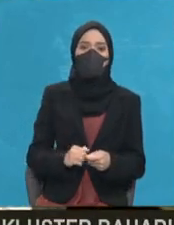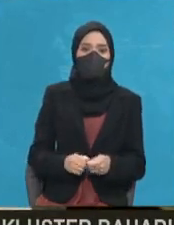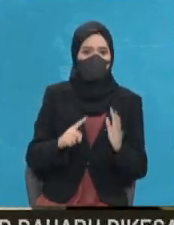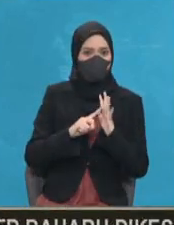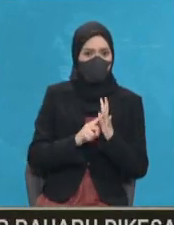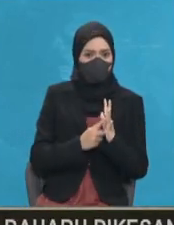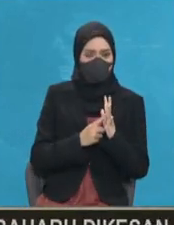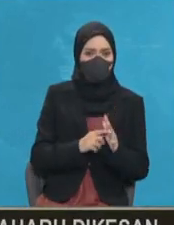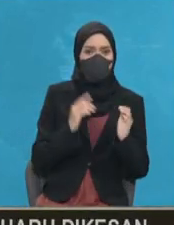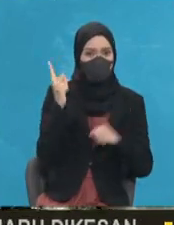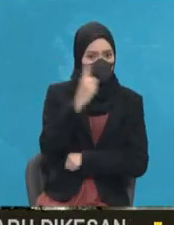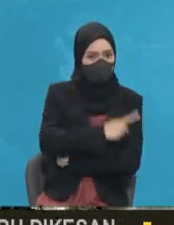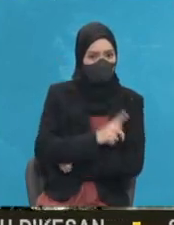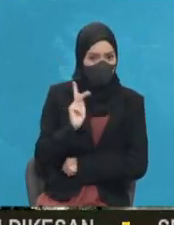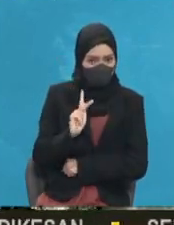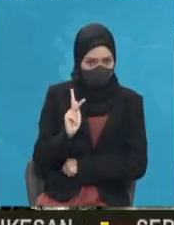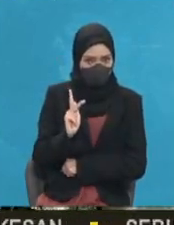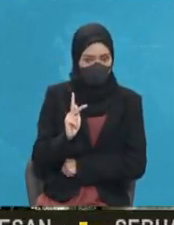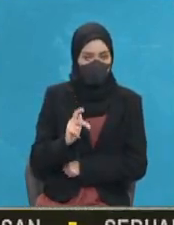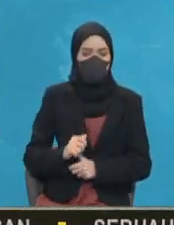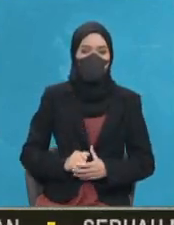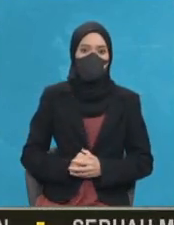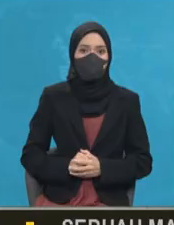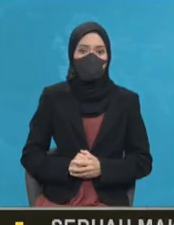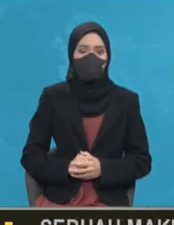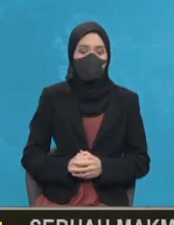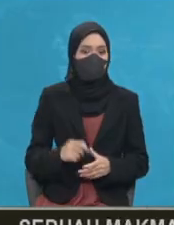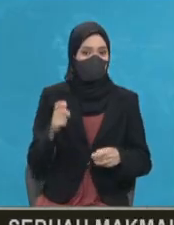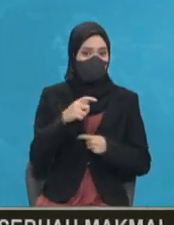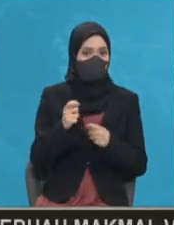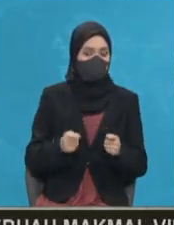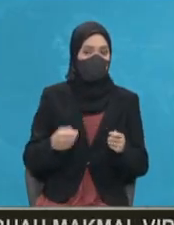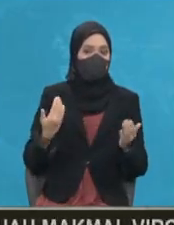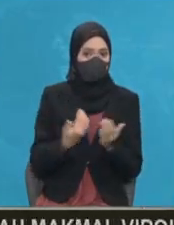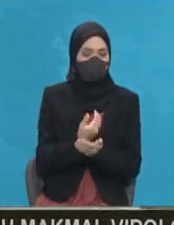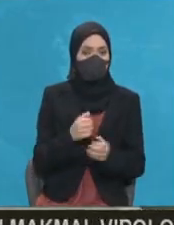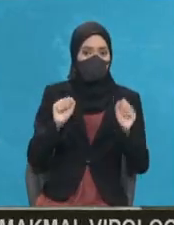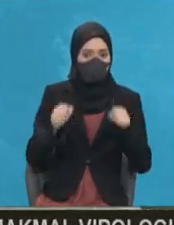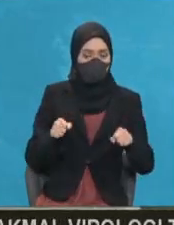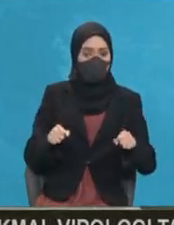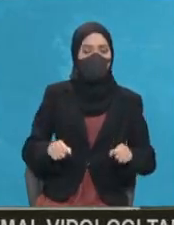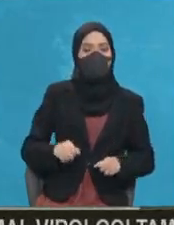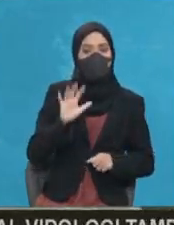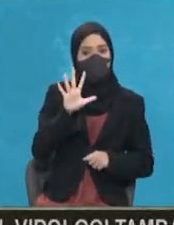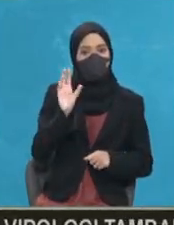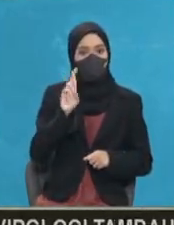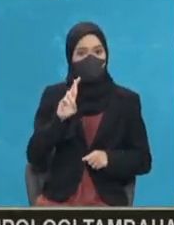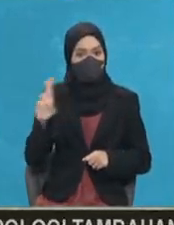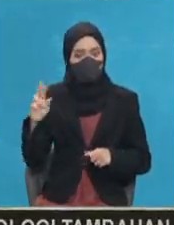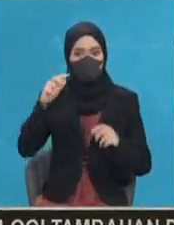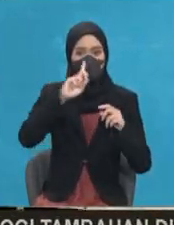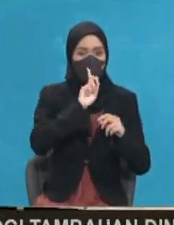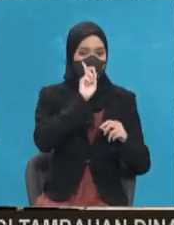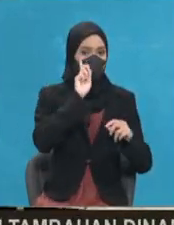pada hari hamish Mabes Agus 2021 makmal baru ini salahkan dapat menampung sehingga 5000 hujan dalam